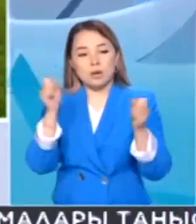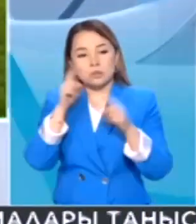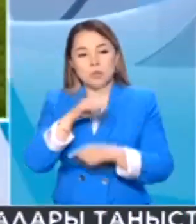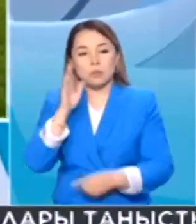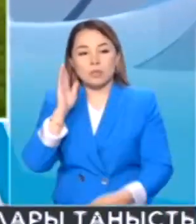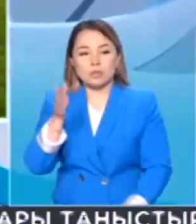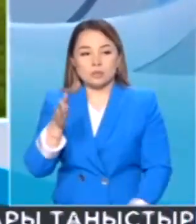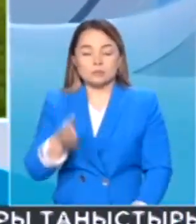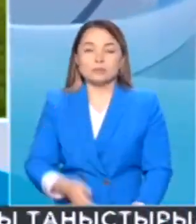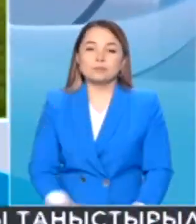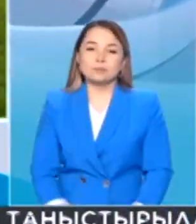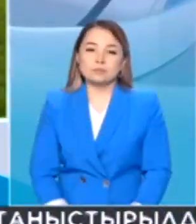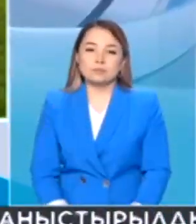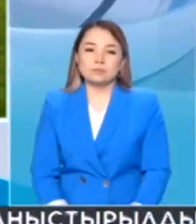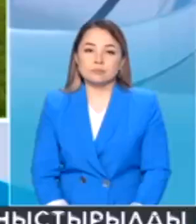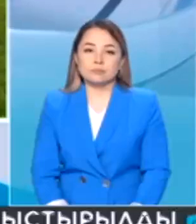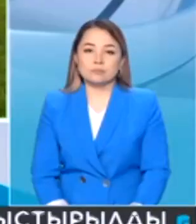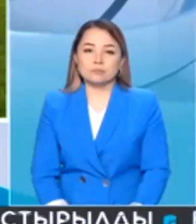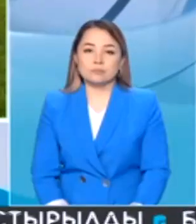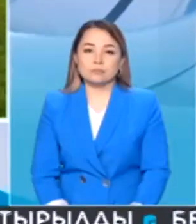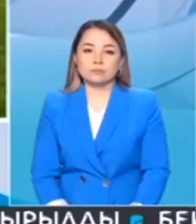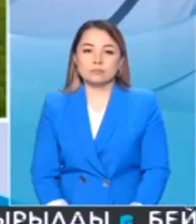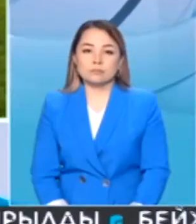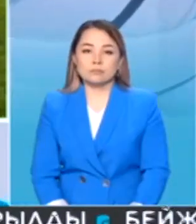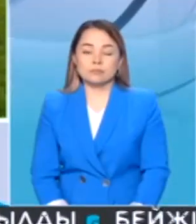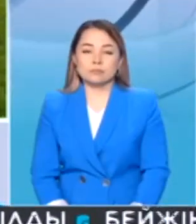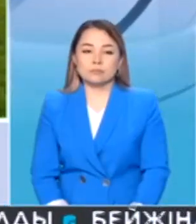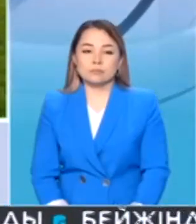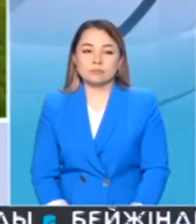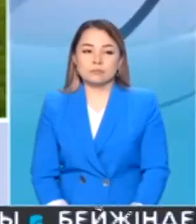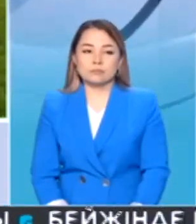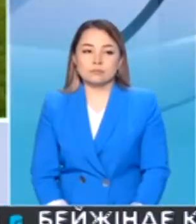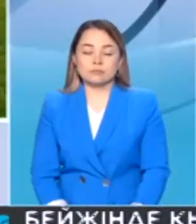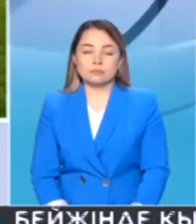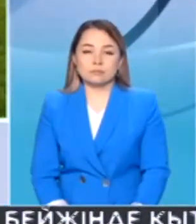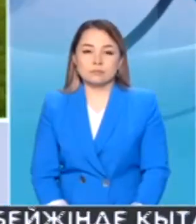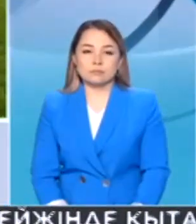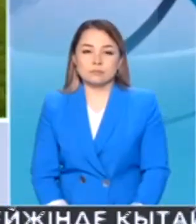болмақ. Ләйлә. Көп рахмет әріптес Айдос Әшімұлы Түркиядан тікелей қосылған.